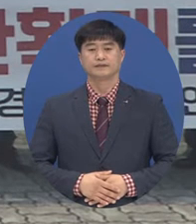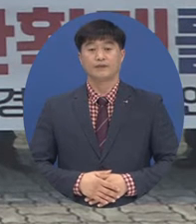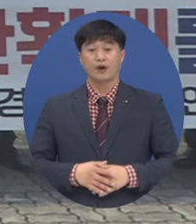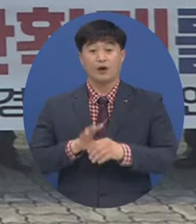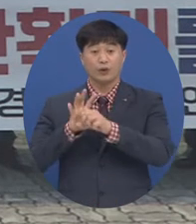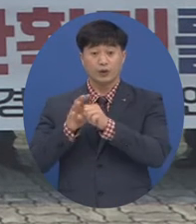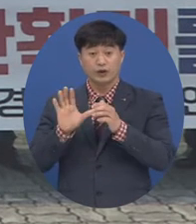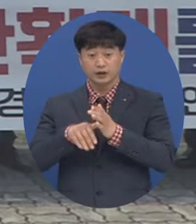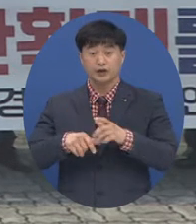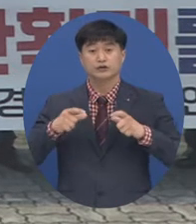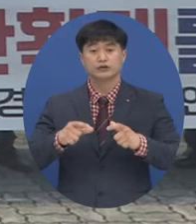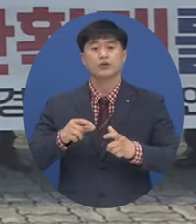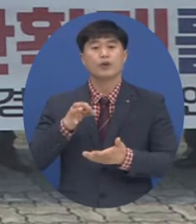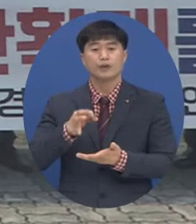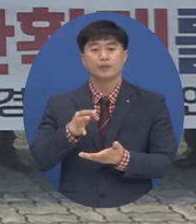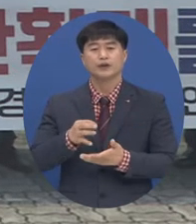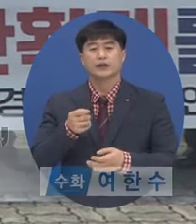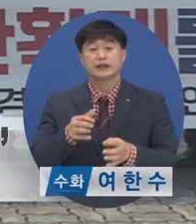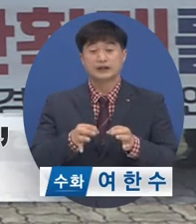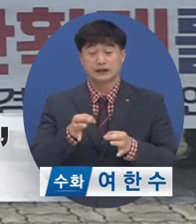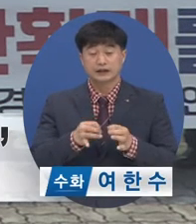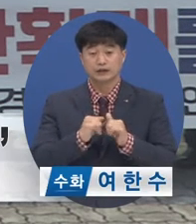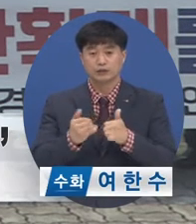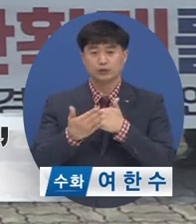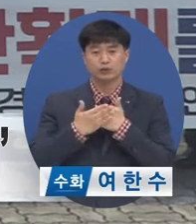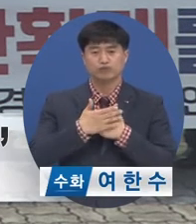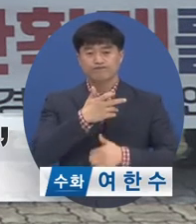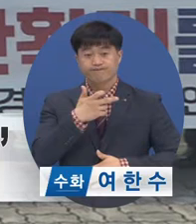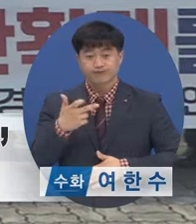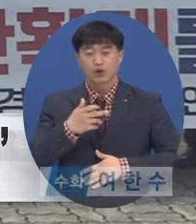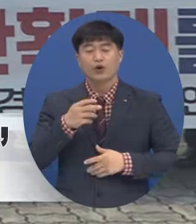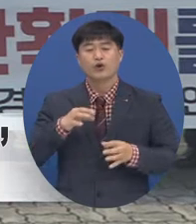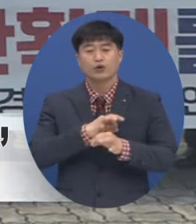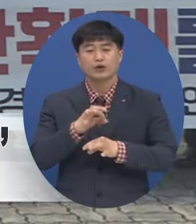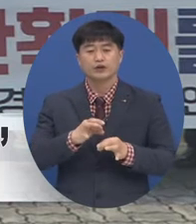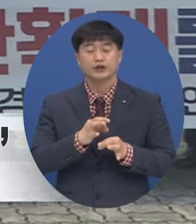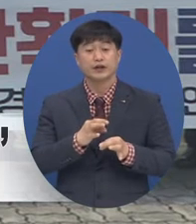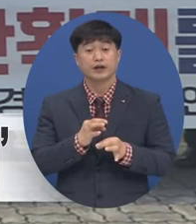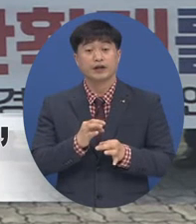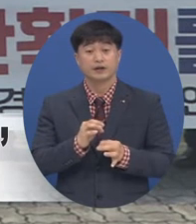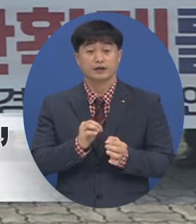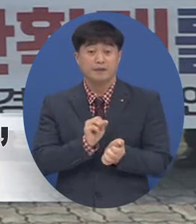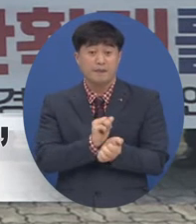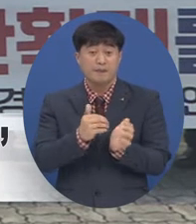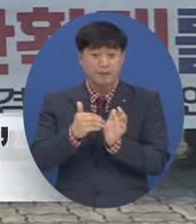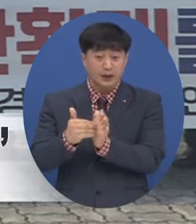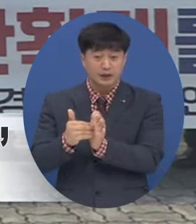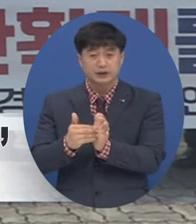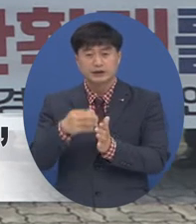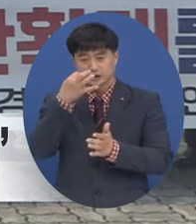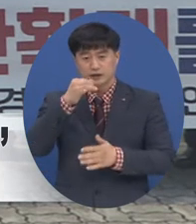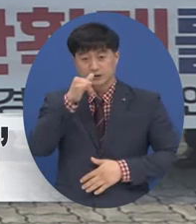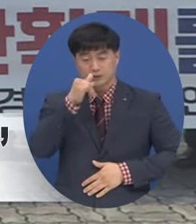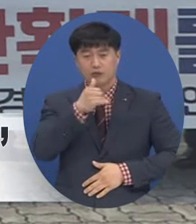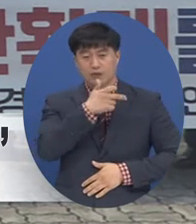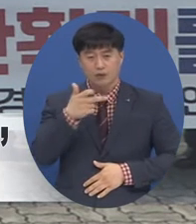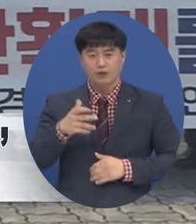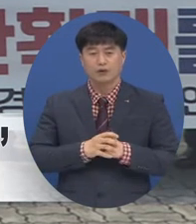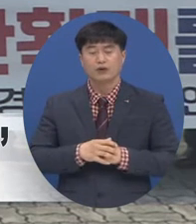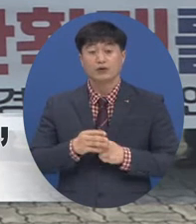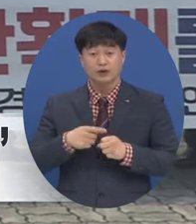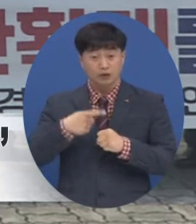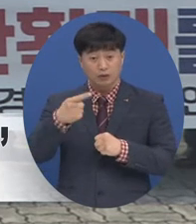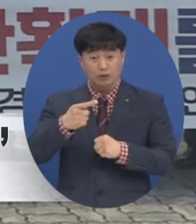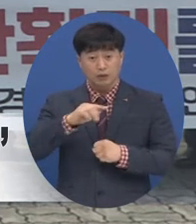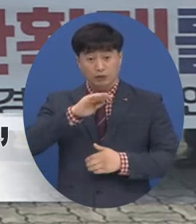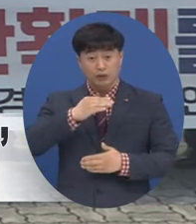코로나 시대 지역 화폐가 소상공인들의 산소호흡기가 돼주면서 경제 방역 효과를 톡톡히 내고 있는데요. 정부가 내년도 지역